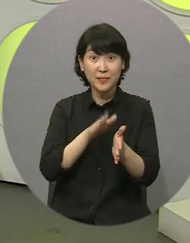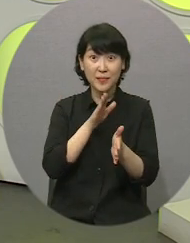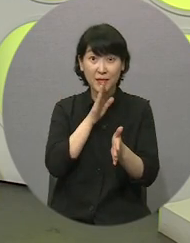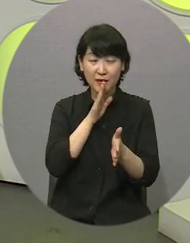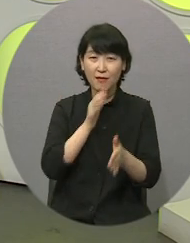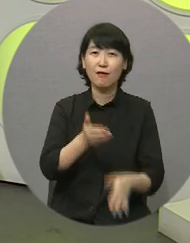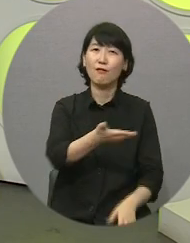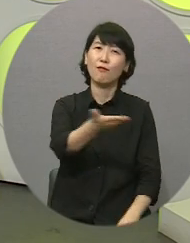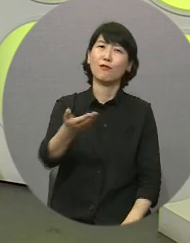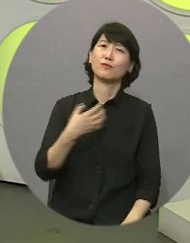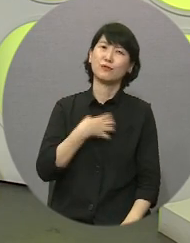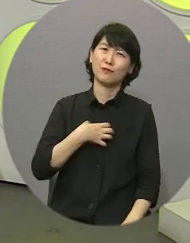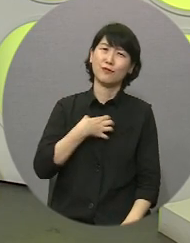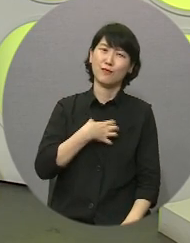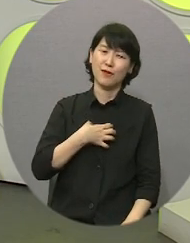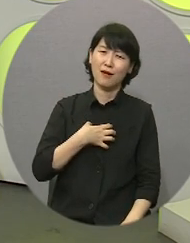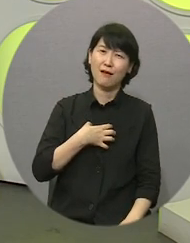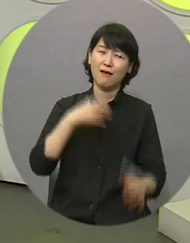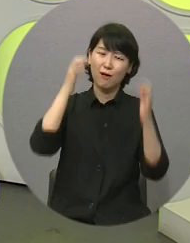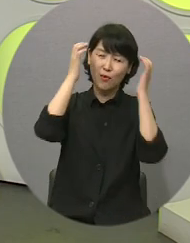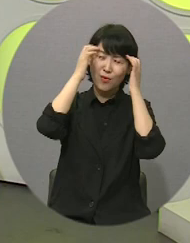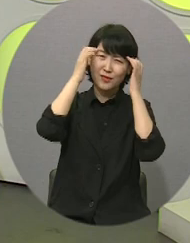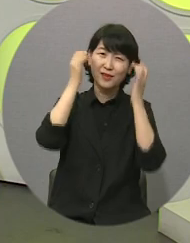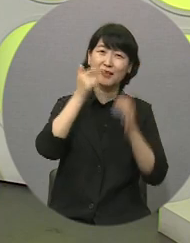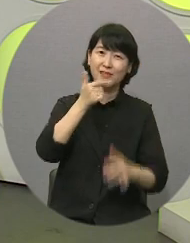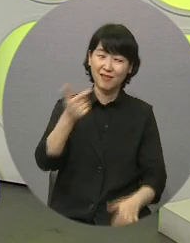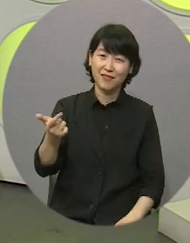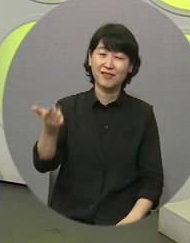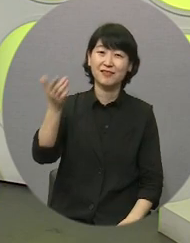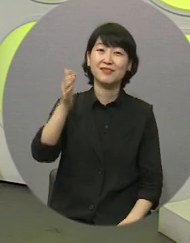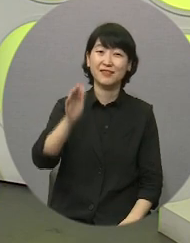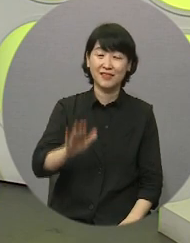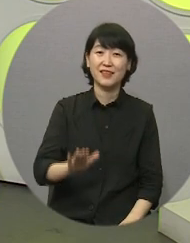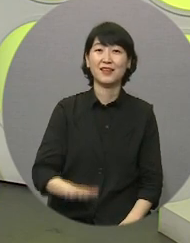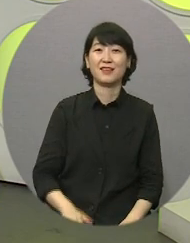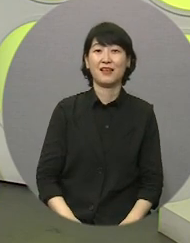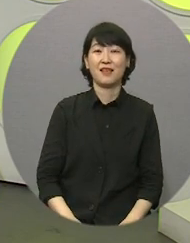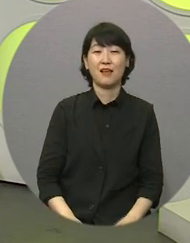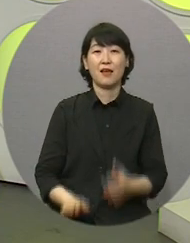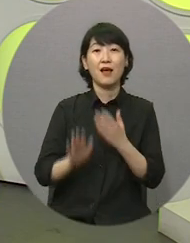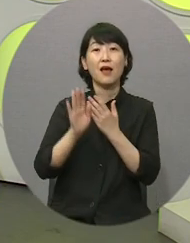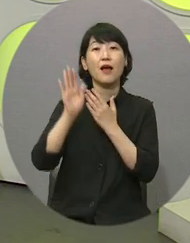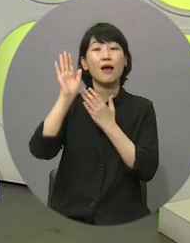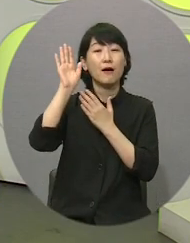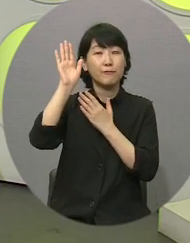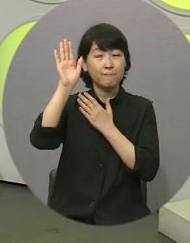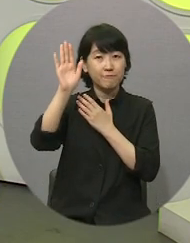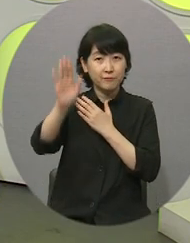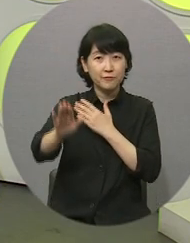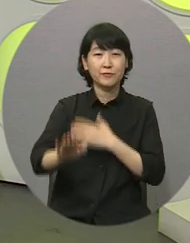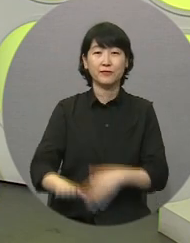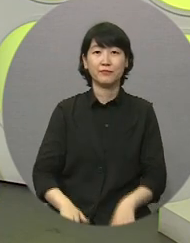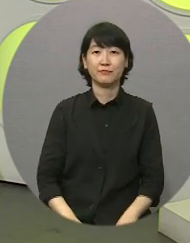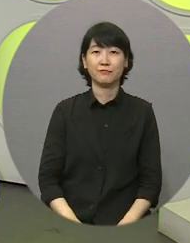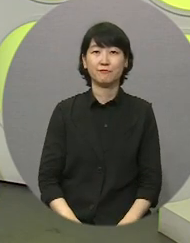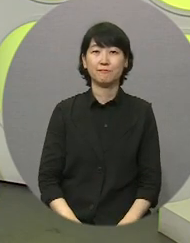많이 힘드셨죠? 네, 저희들도 많이 힘들었습니다. 네, 앞으로도